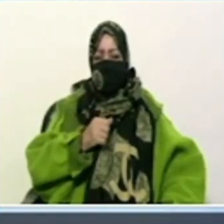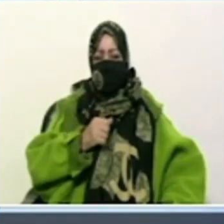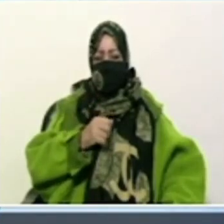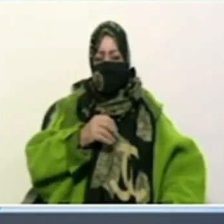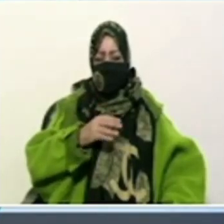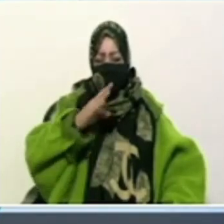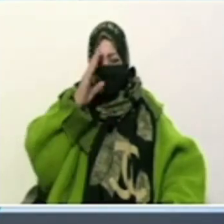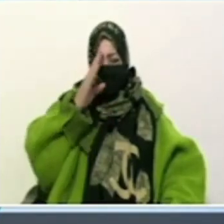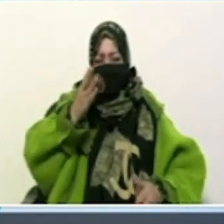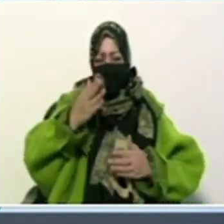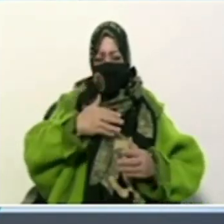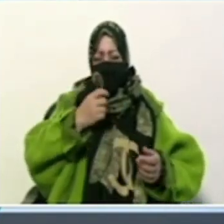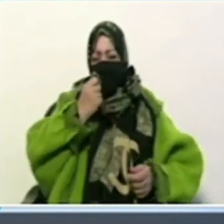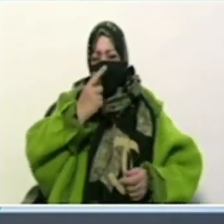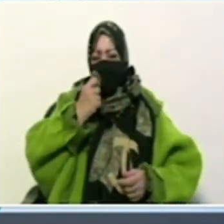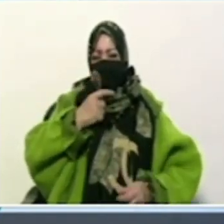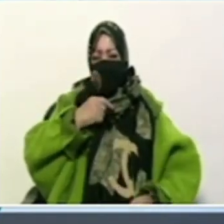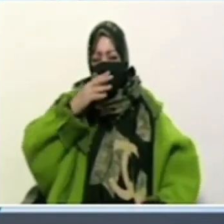نعم،